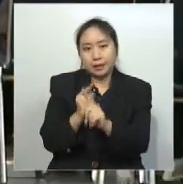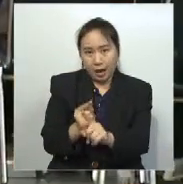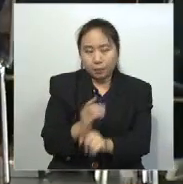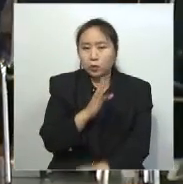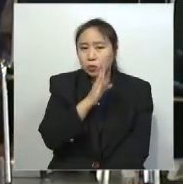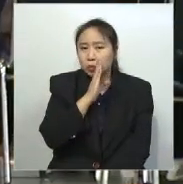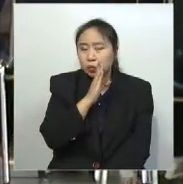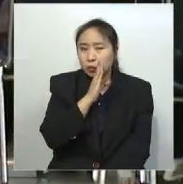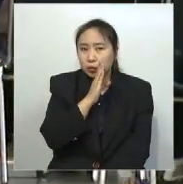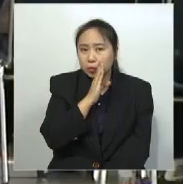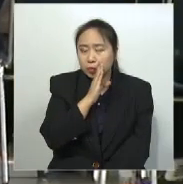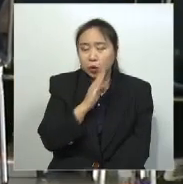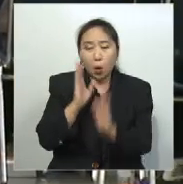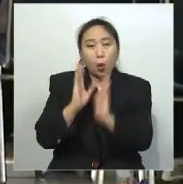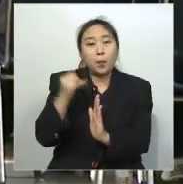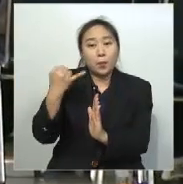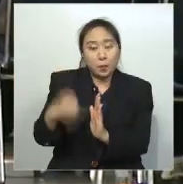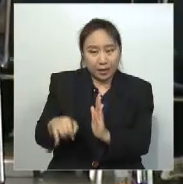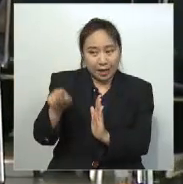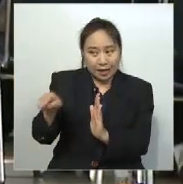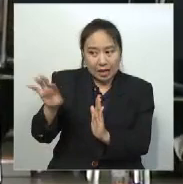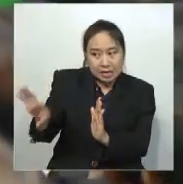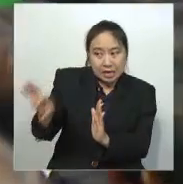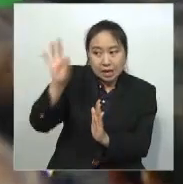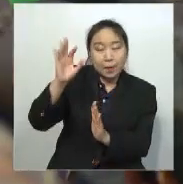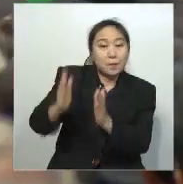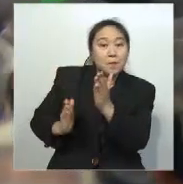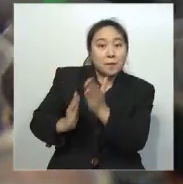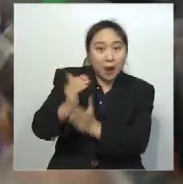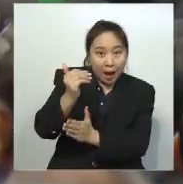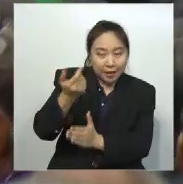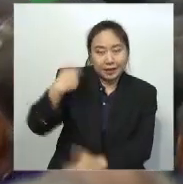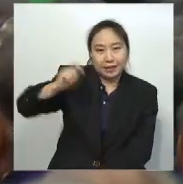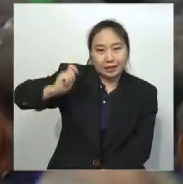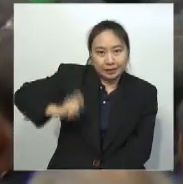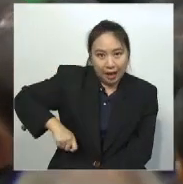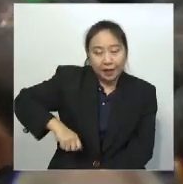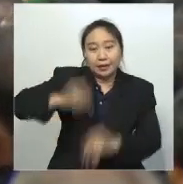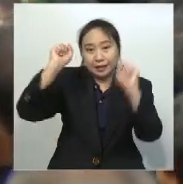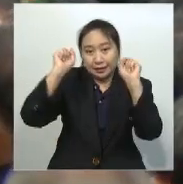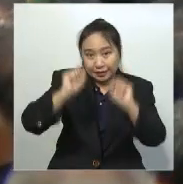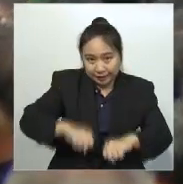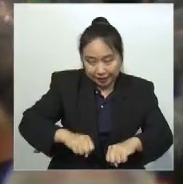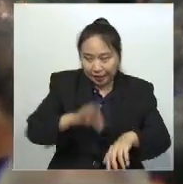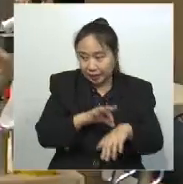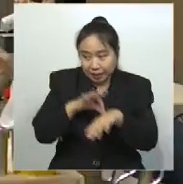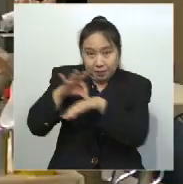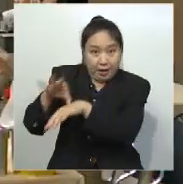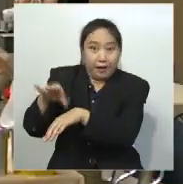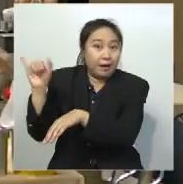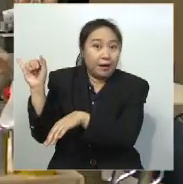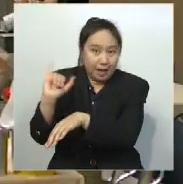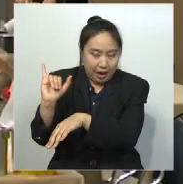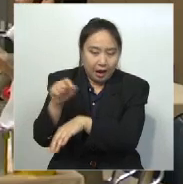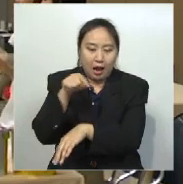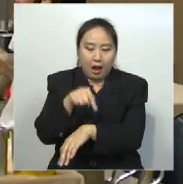พบว่าผู้กระทำผิดได้รับการคัดเลือกและศาลมีคำพิพากษาออกมาในช่วงที่ยังไม่ได้รับการแต่งตั้งก็จะ